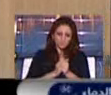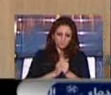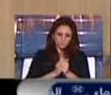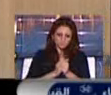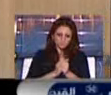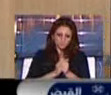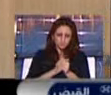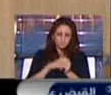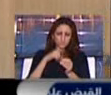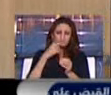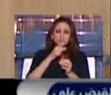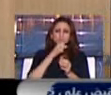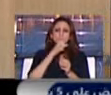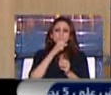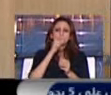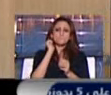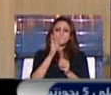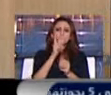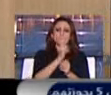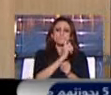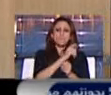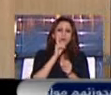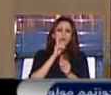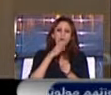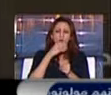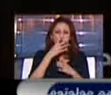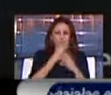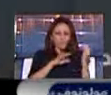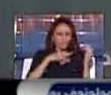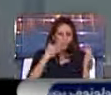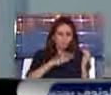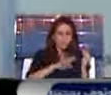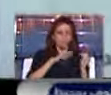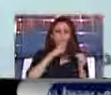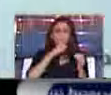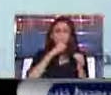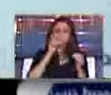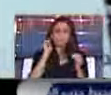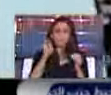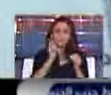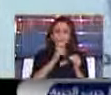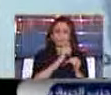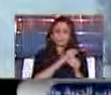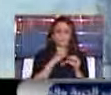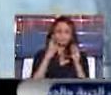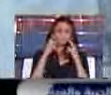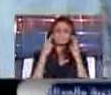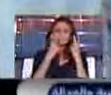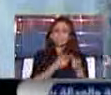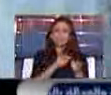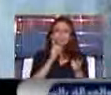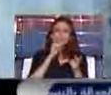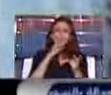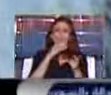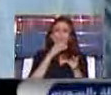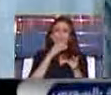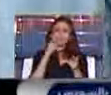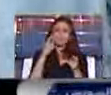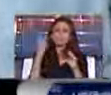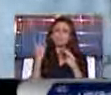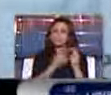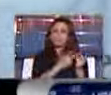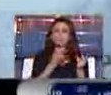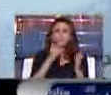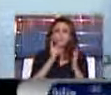بتقرير معاش استثنائي لأسر الشهداء والمصابين. فكيف يرى أهالي الشهداء والمصابون